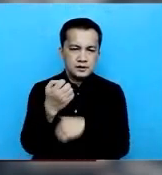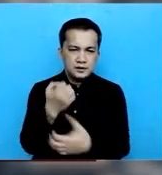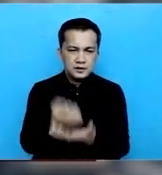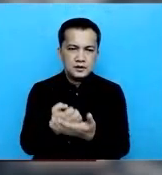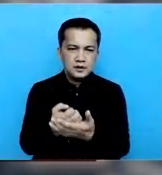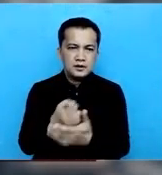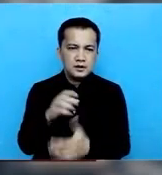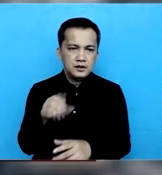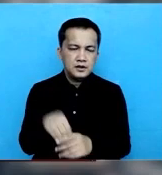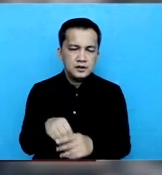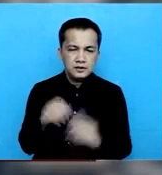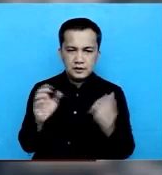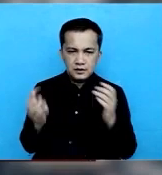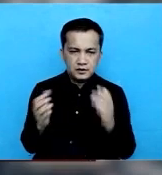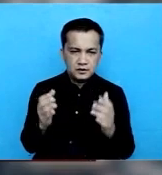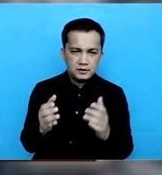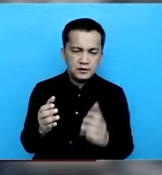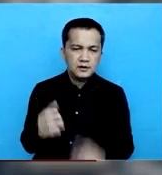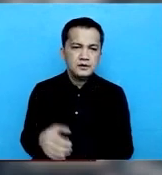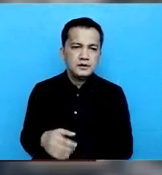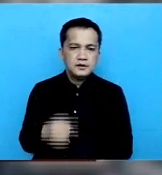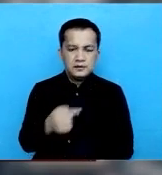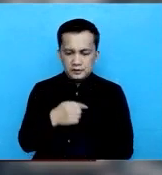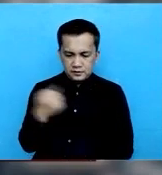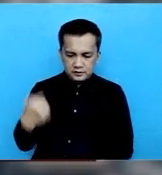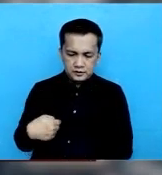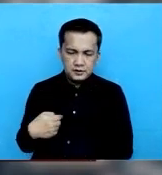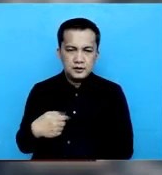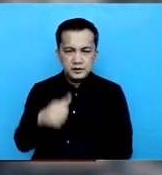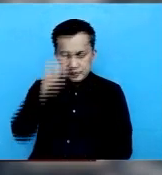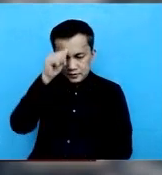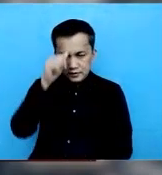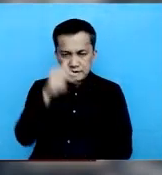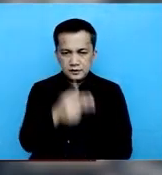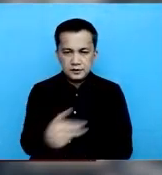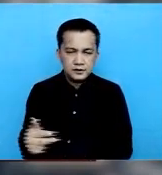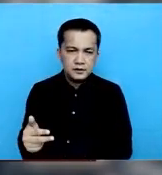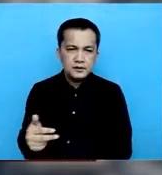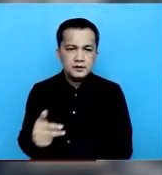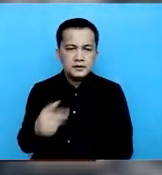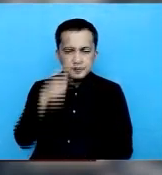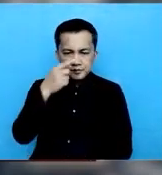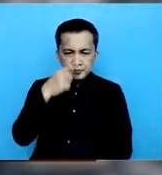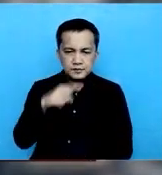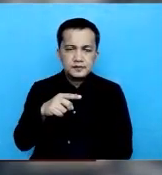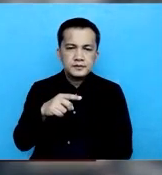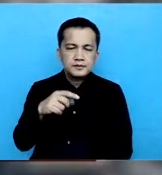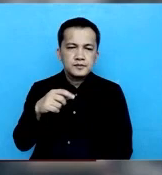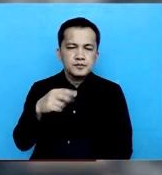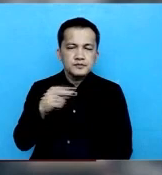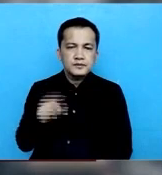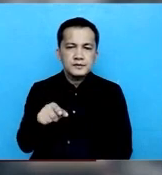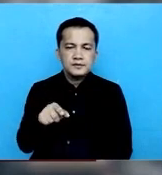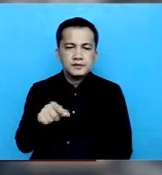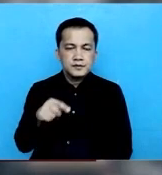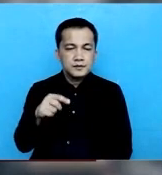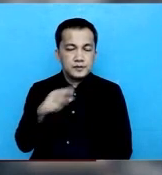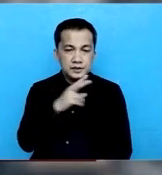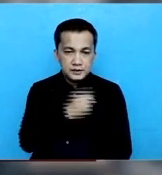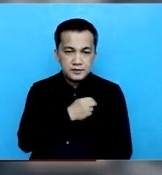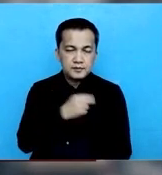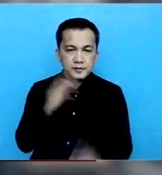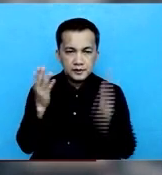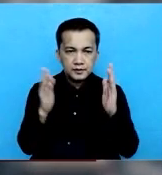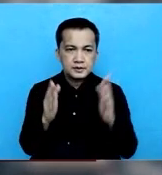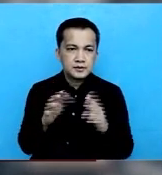sa pinagkumparahan ay ang bansang China, India, Indonesia, Thailand, Vietnam at ang Malaysia. Pero kung buong Asia man po